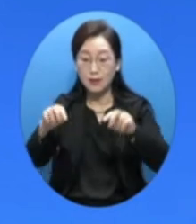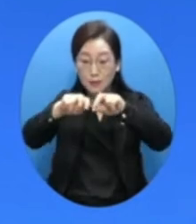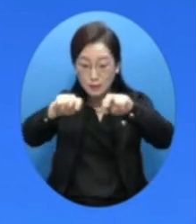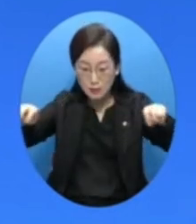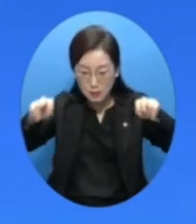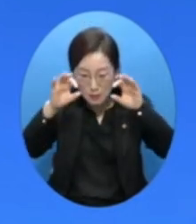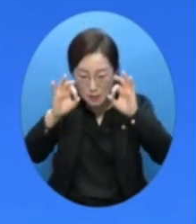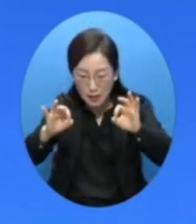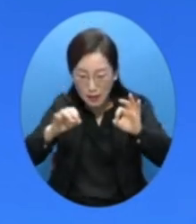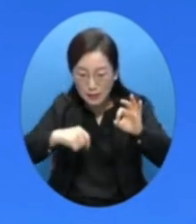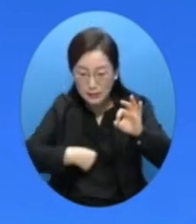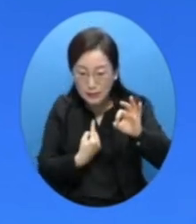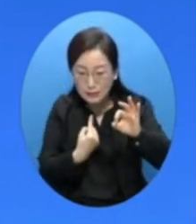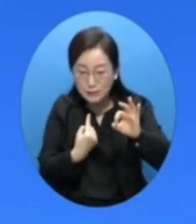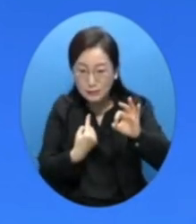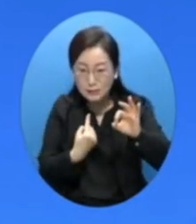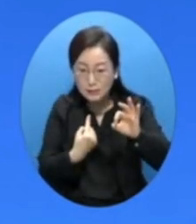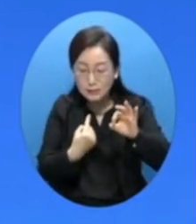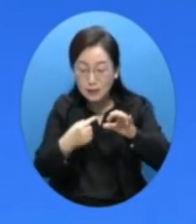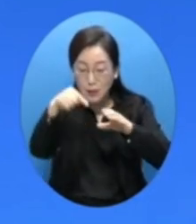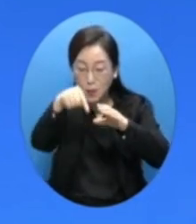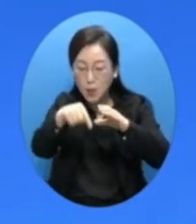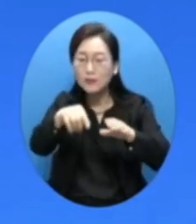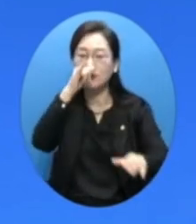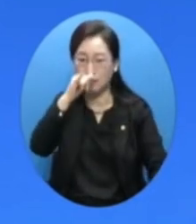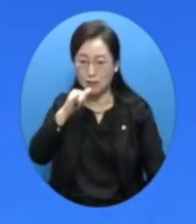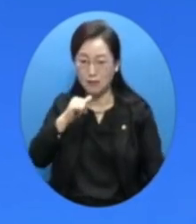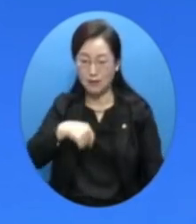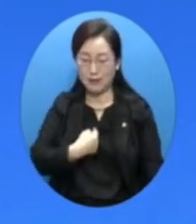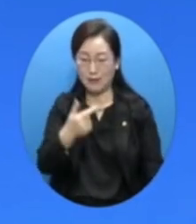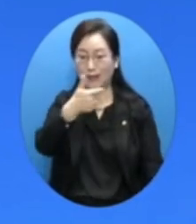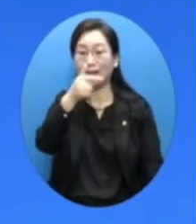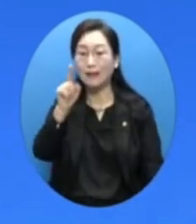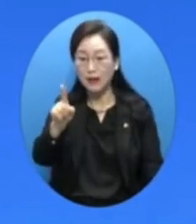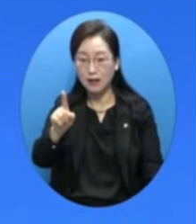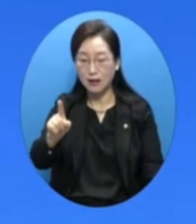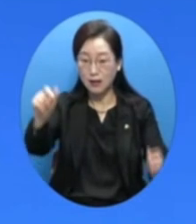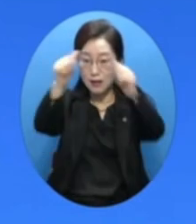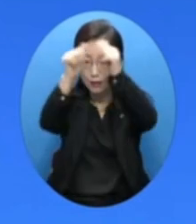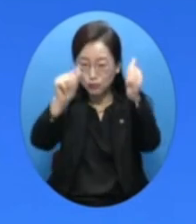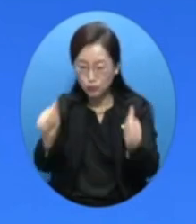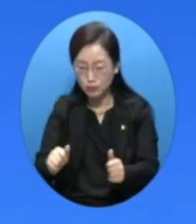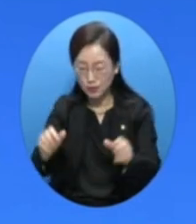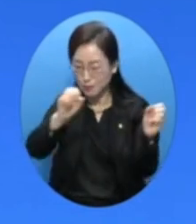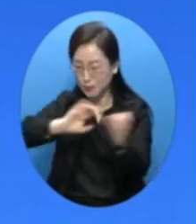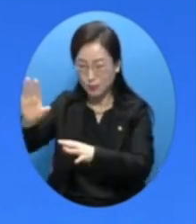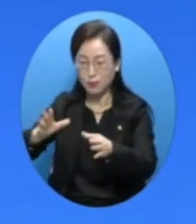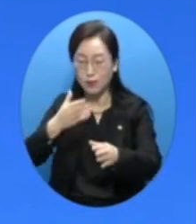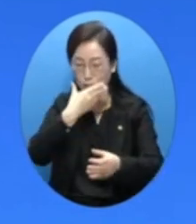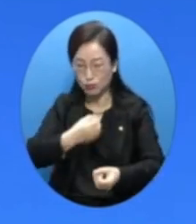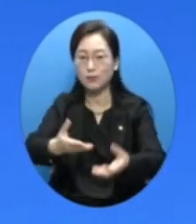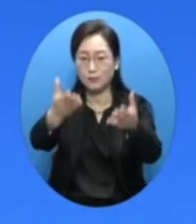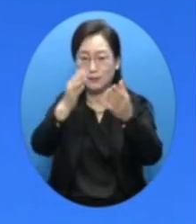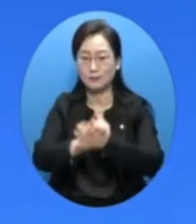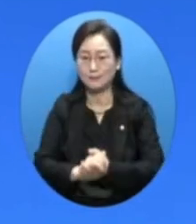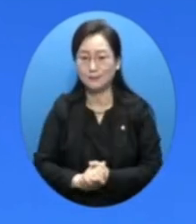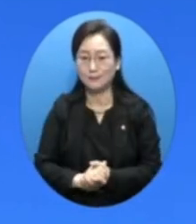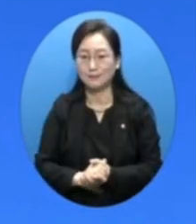내 자신이 있습니다 무엇보다도 나라고 하는 우상을 제가 되기를 주님으로 축원합니다